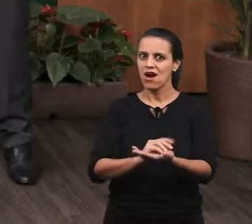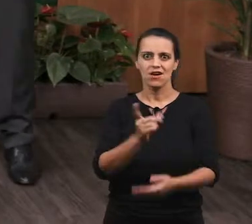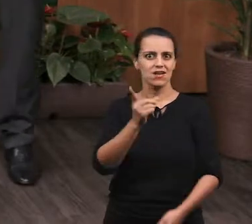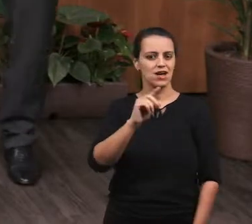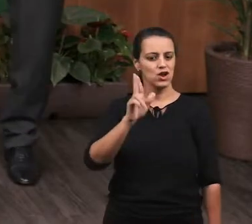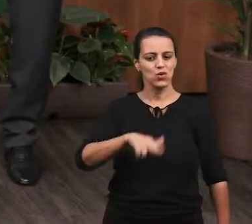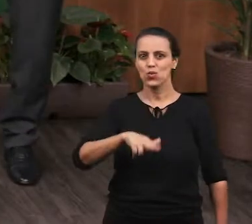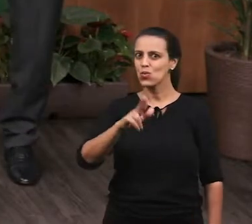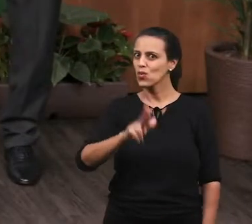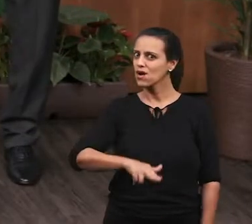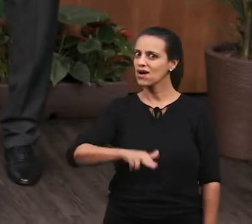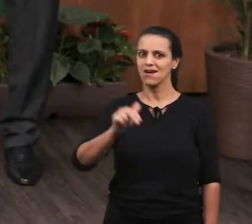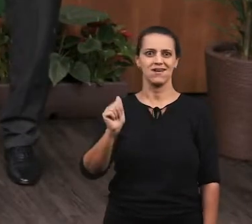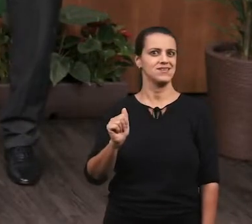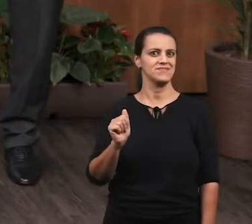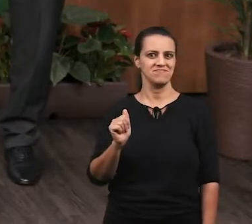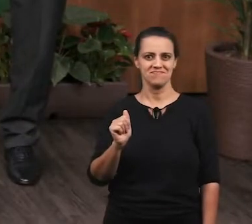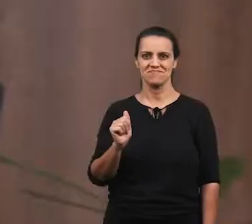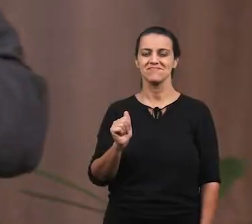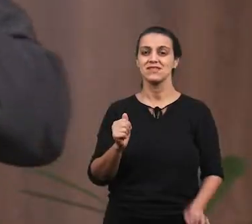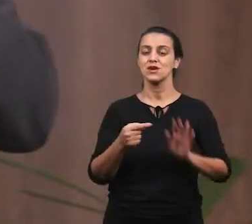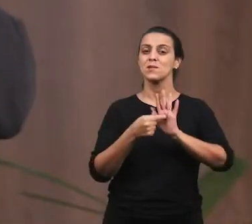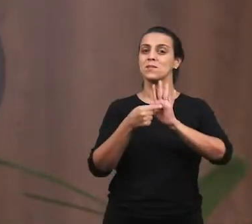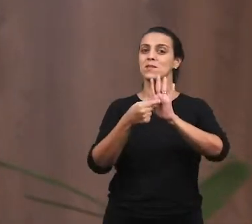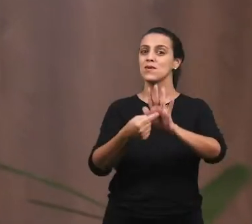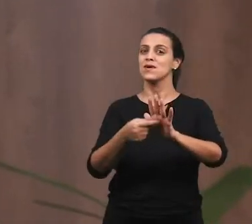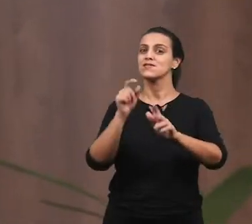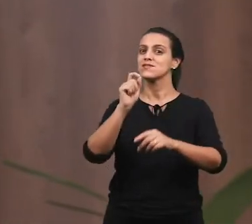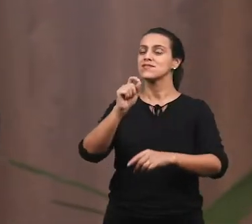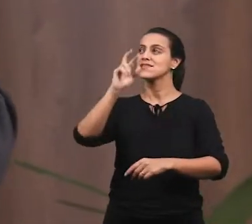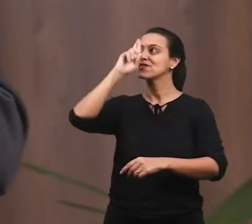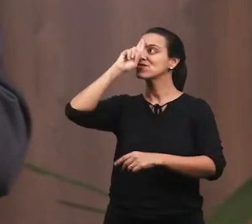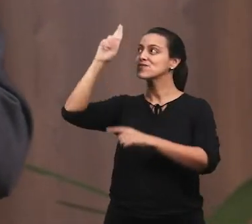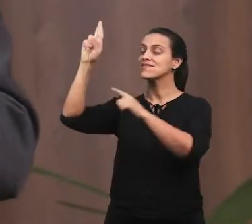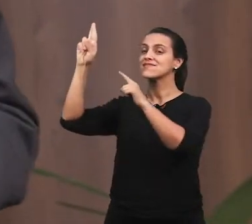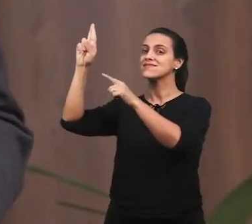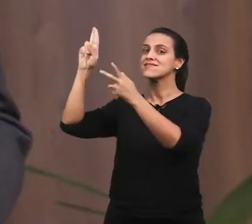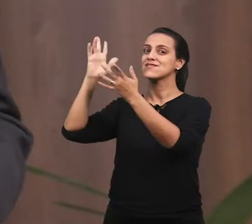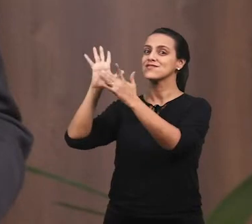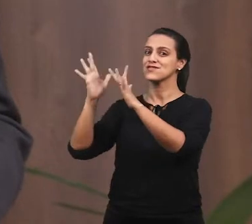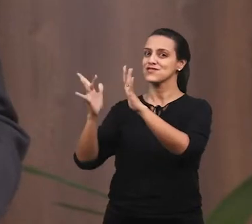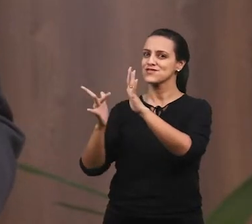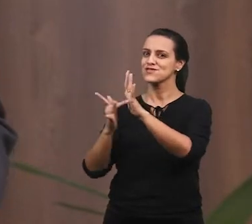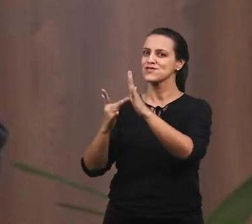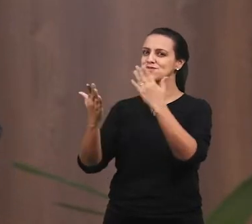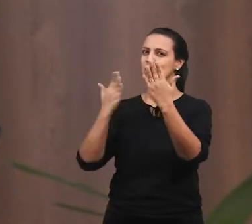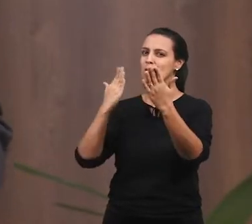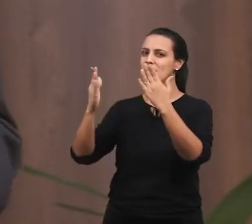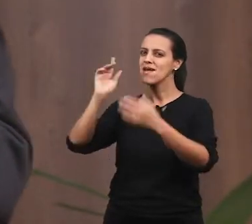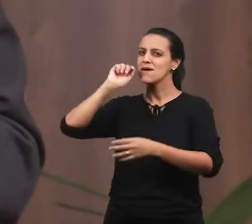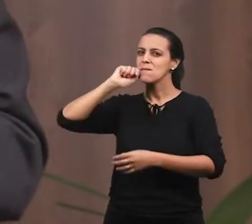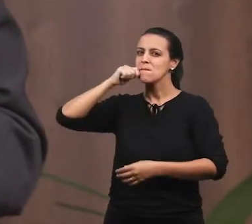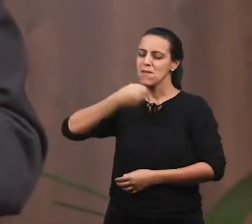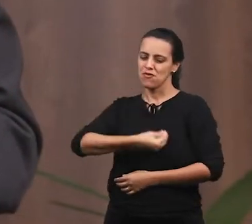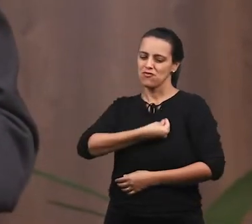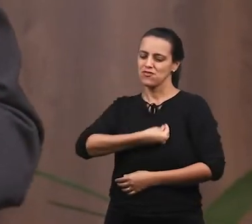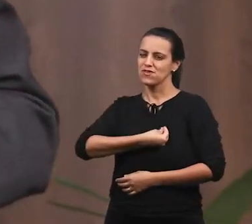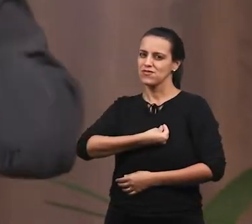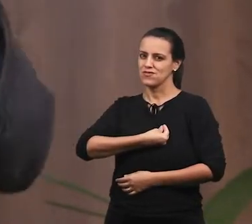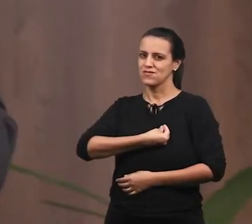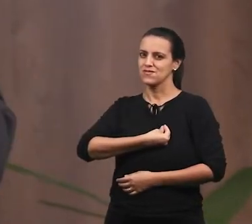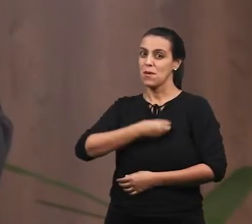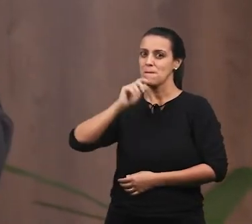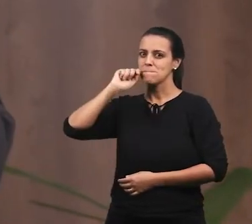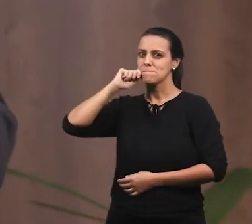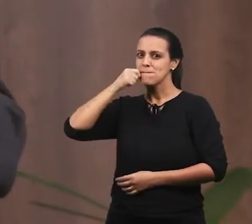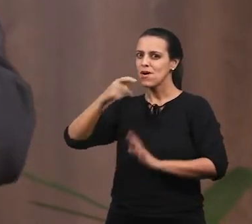были приноситься каждый день, что пророчески указывало на то, что Господь Иисус, как хлеб живой, сходящий